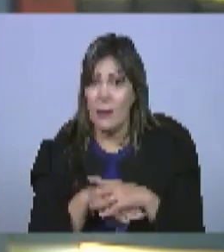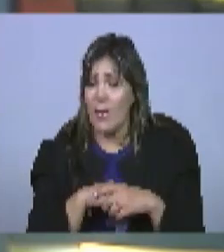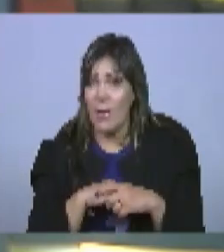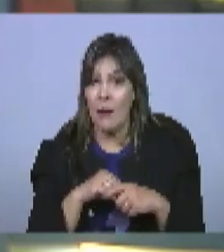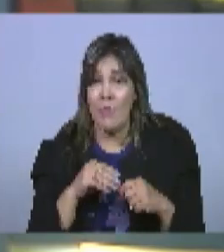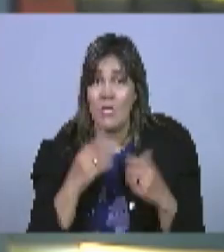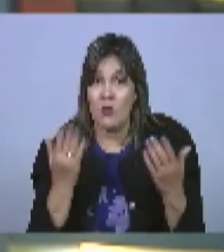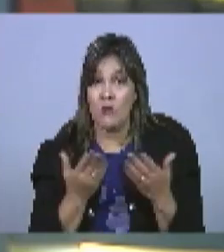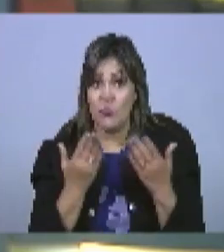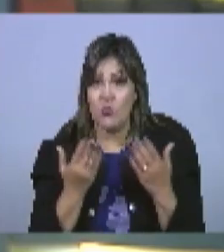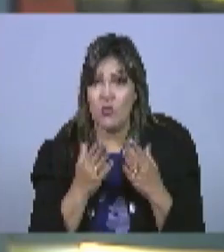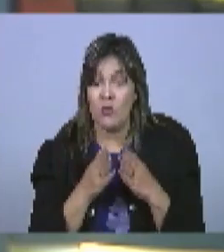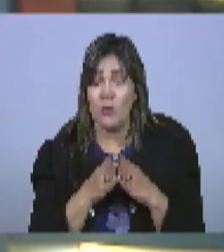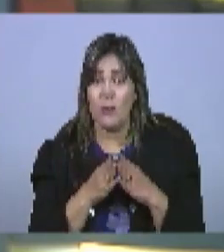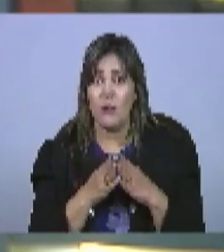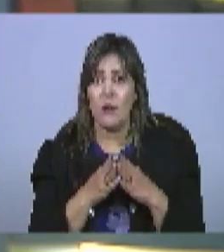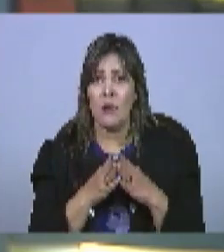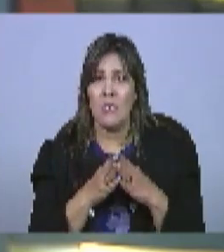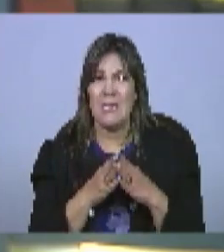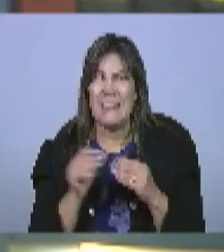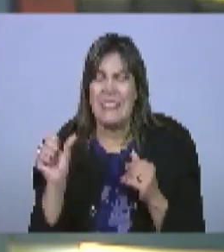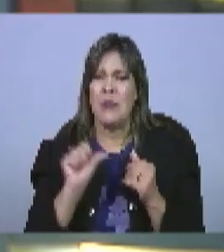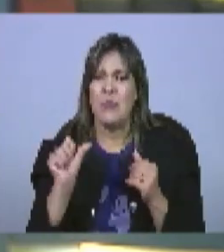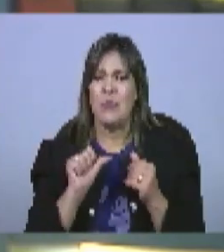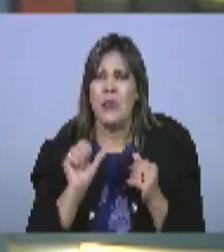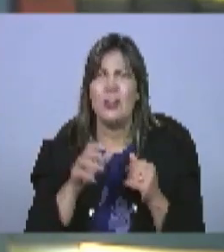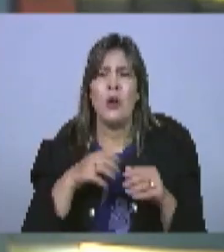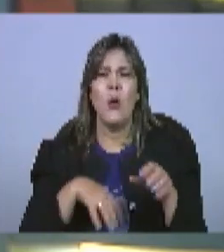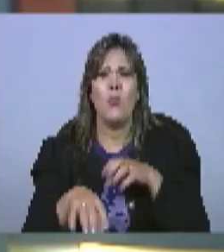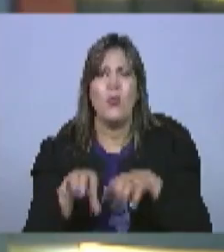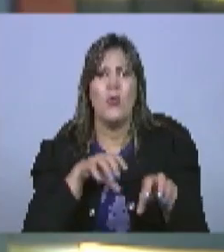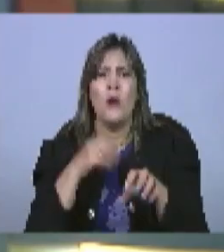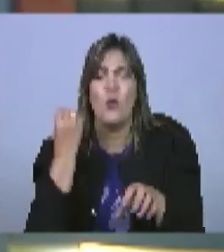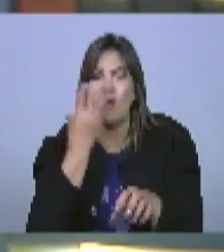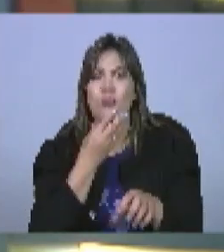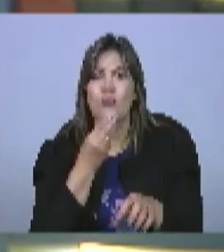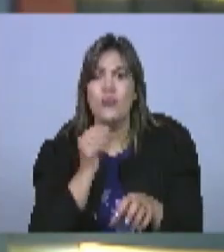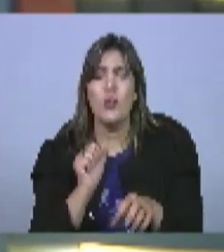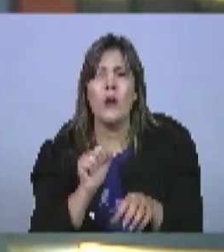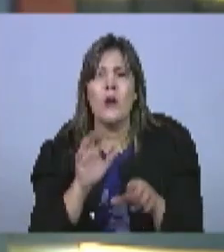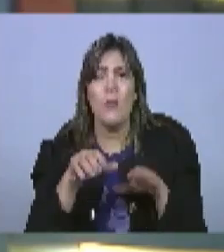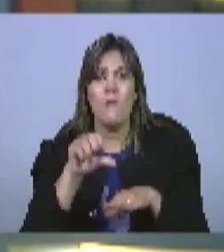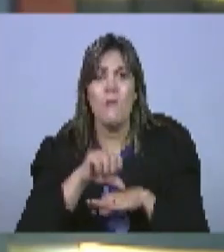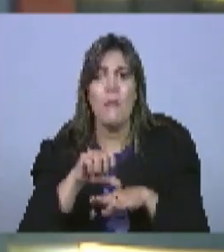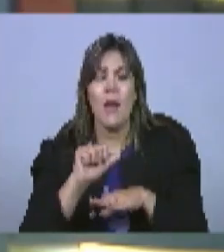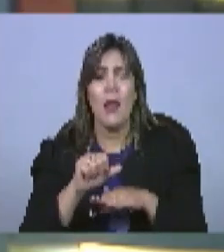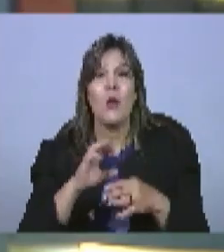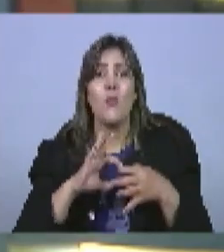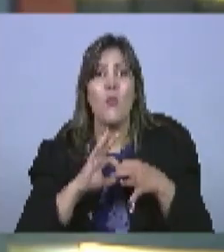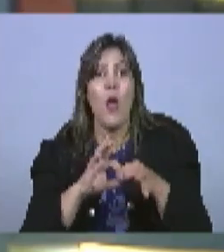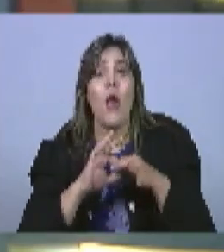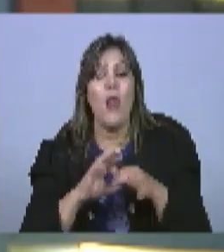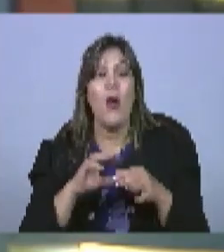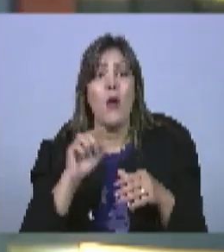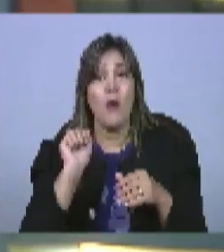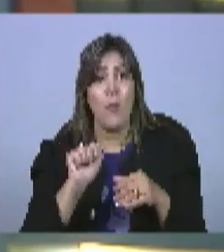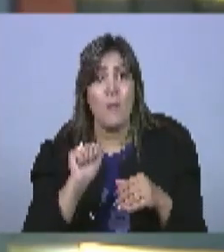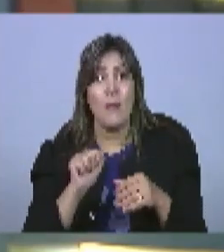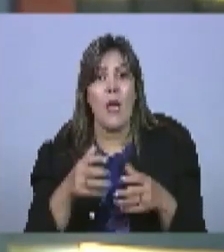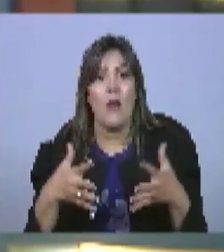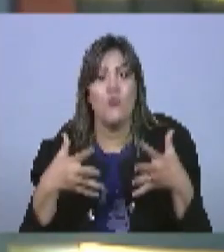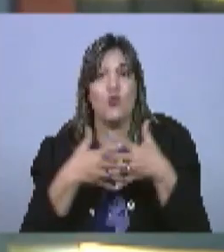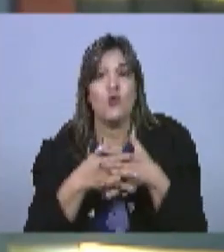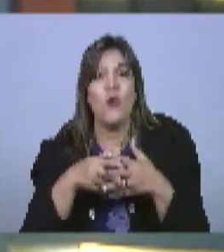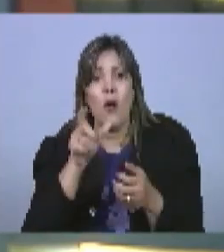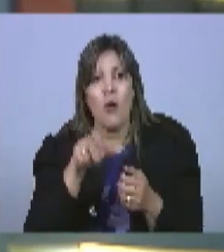بالفعل يعني مسيء جدا لايران وصورتها في في المنطقه وعلاقتها كمان بشركاء